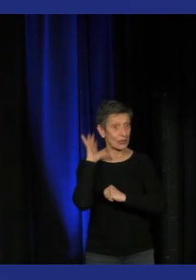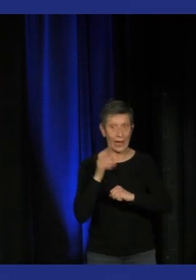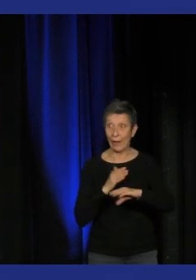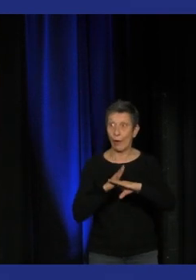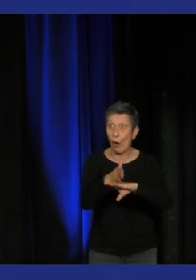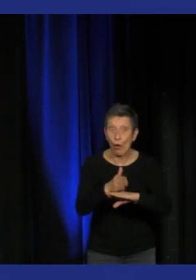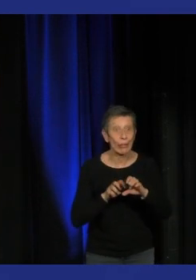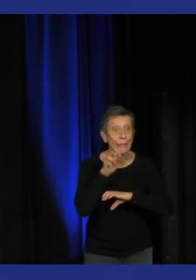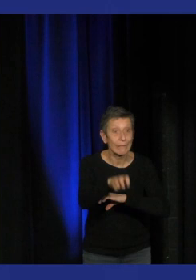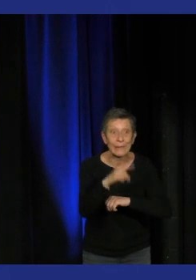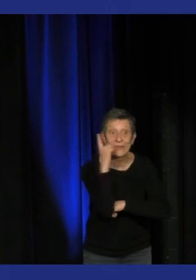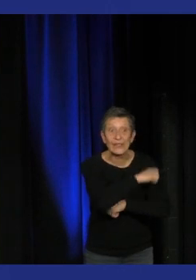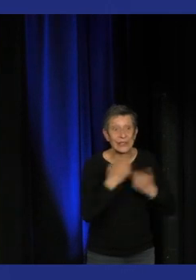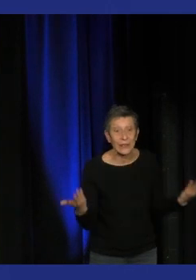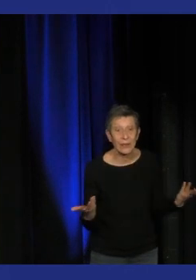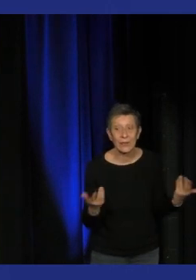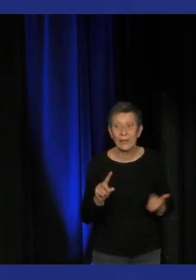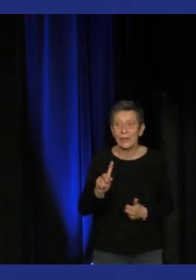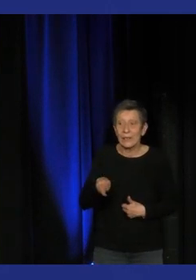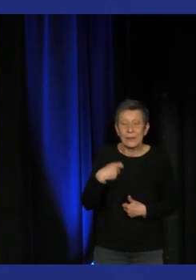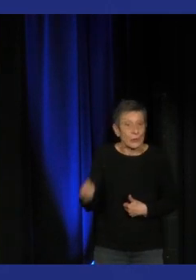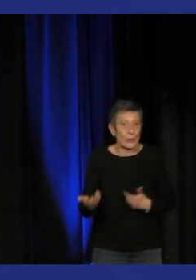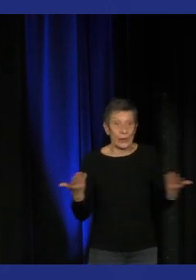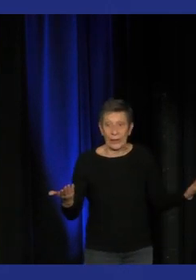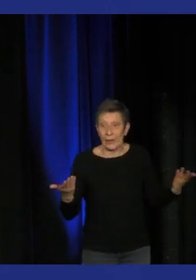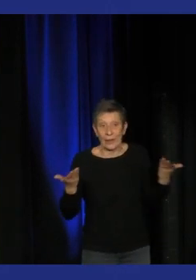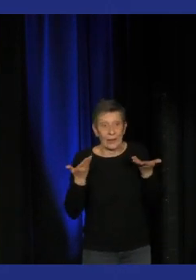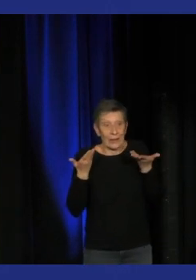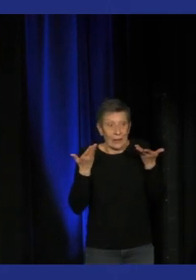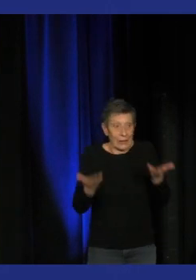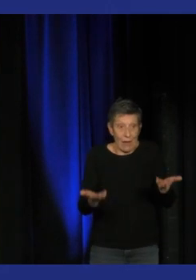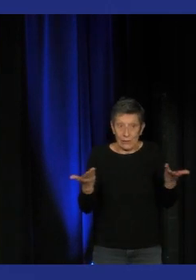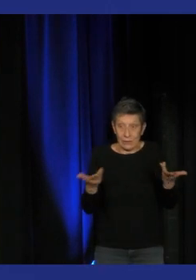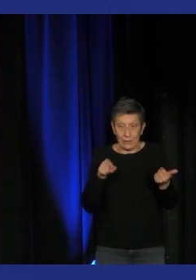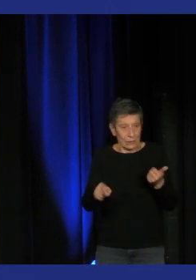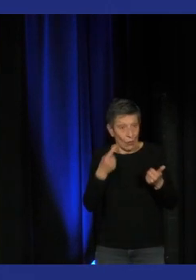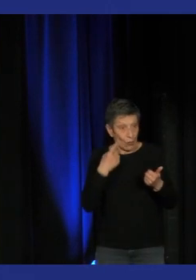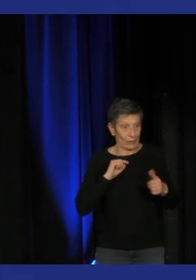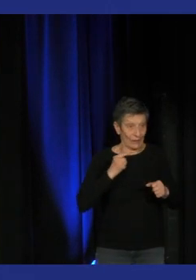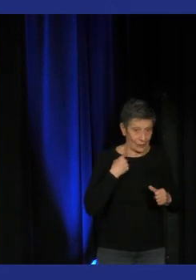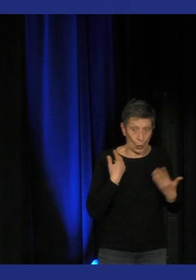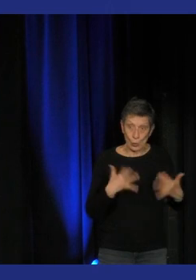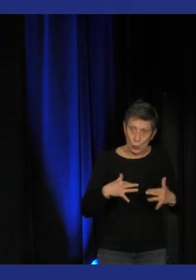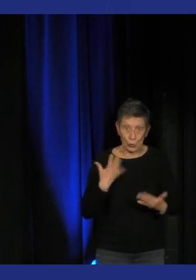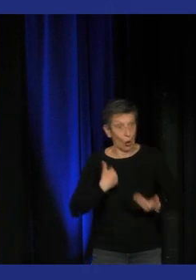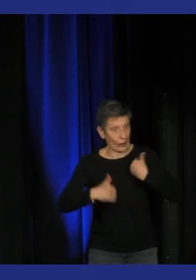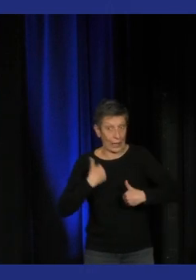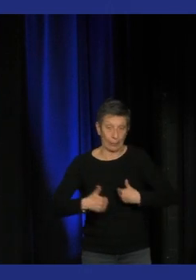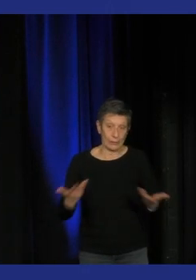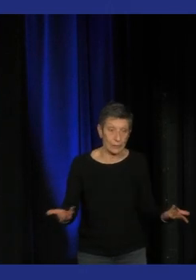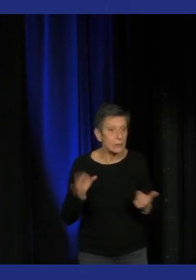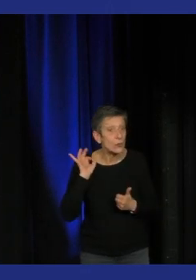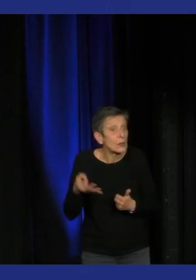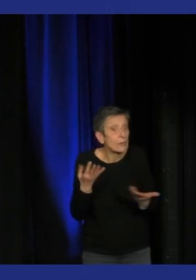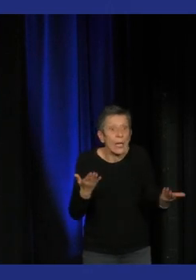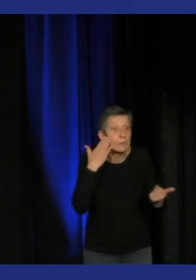Donc, si elle rentre, il y a une déficience importante et un handicap important. Si, en revanche,